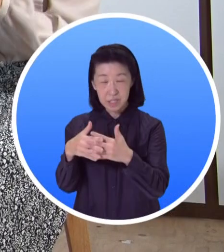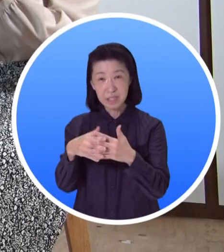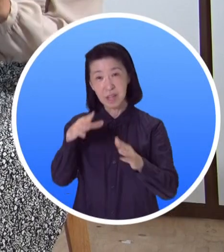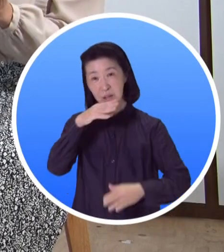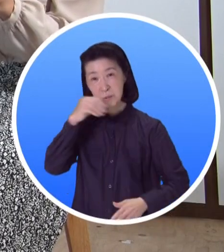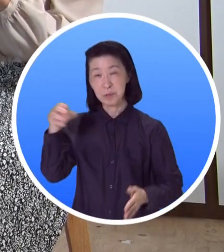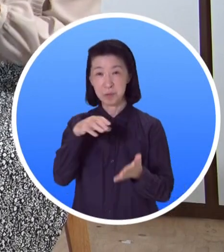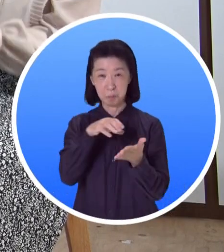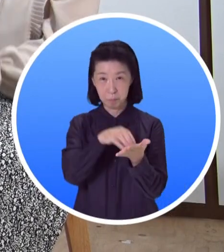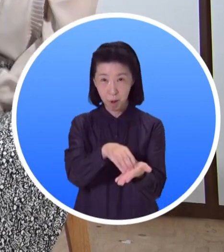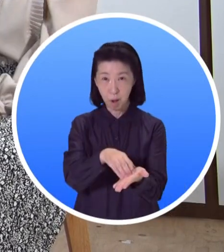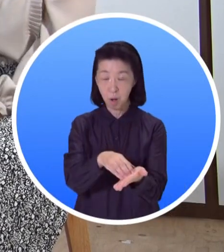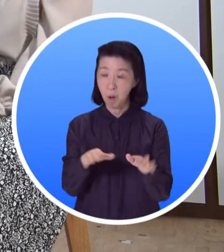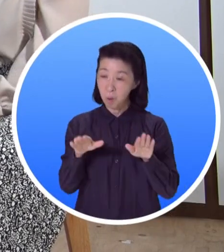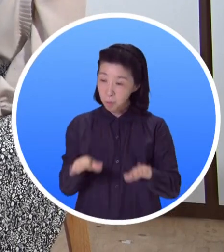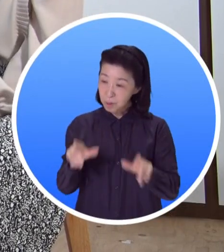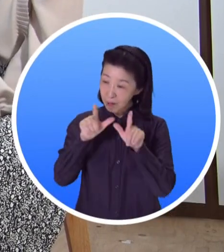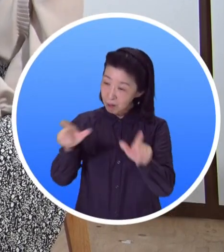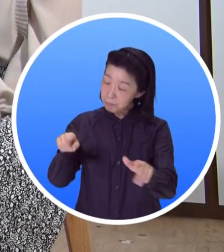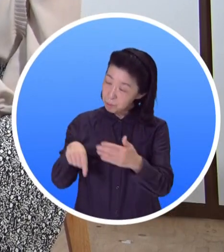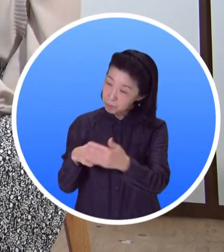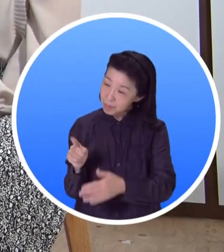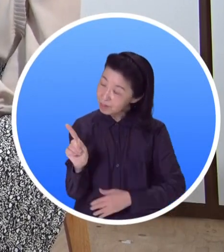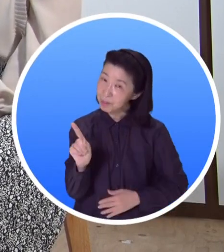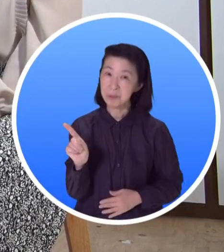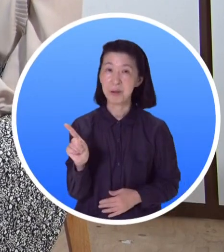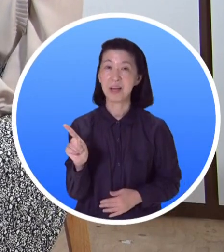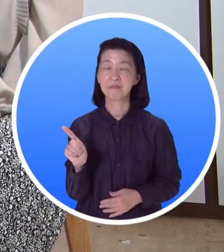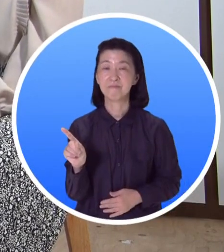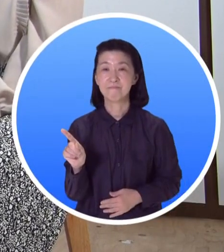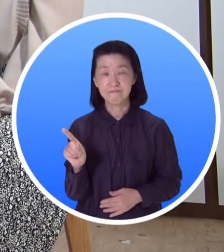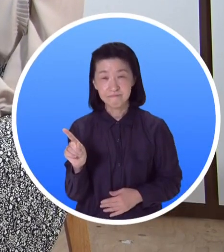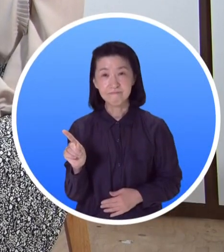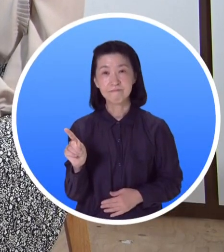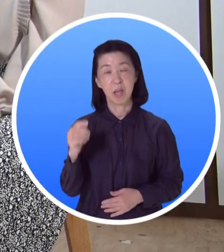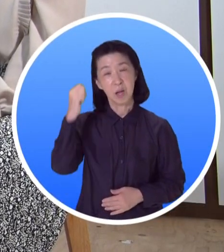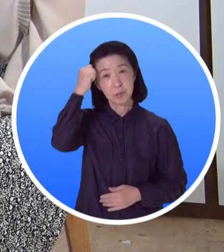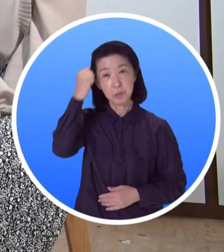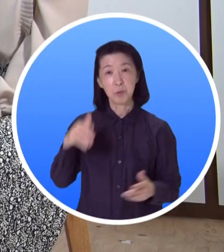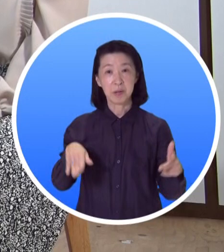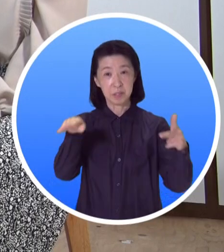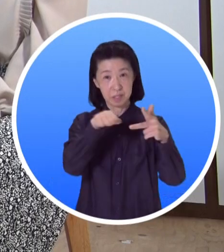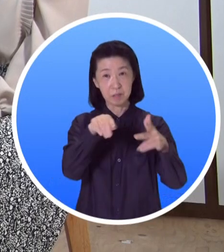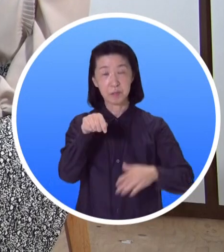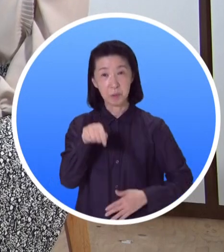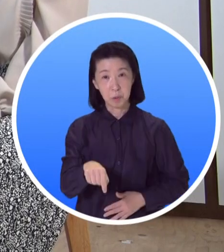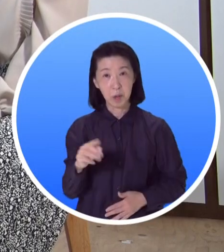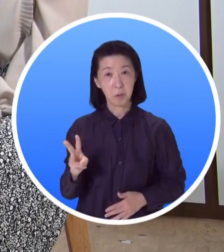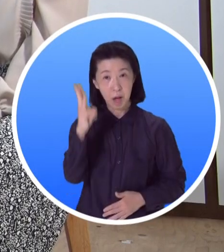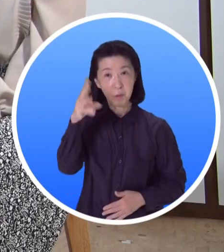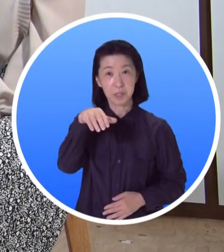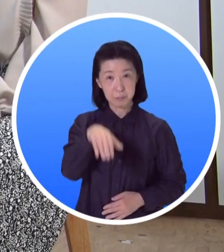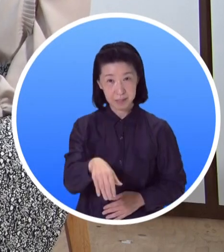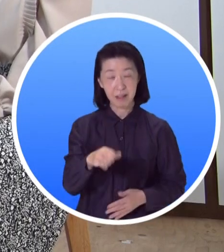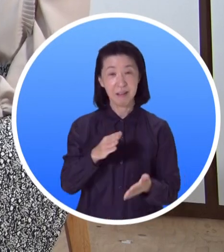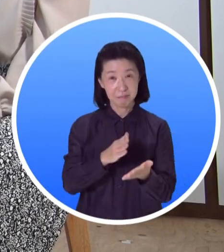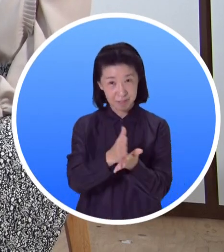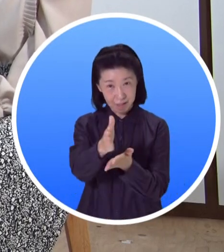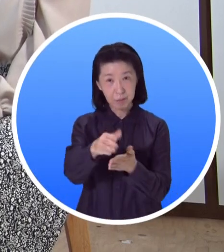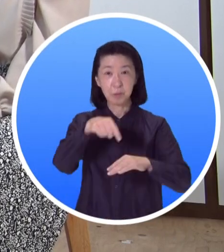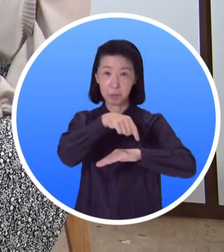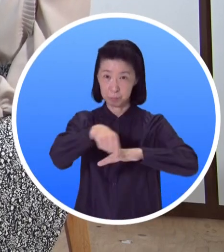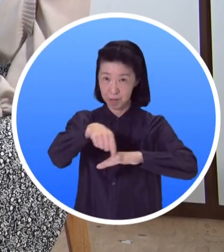今回発表されたのはどんな内容だったんですか？ 一言で言って宿泊施設を鹿児島で始めるっていうのがプラン